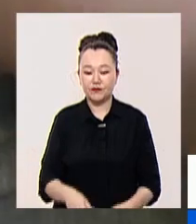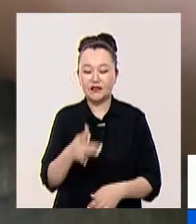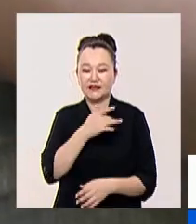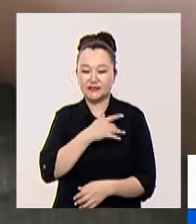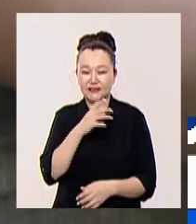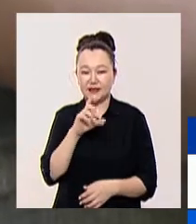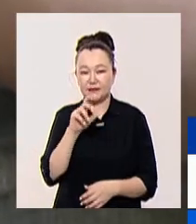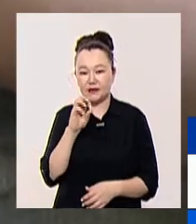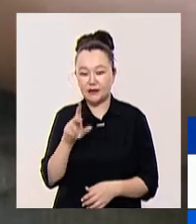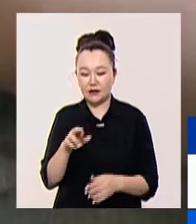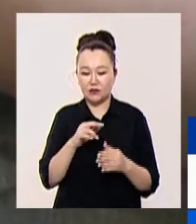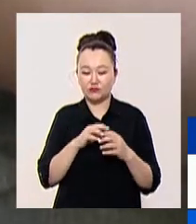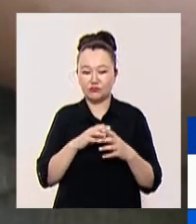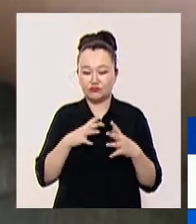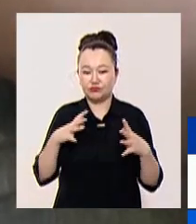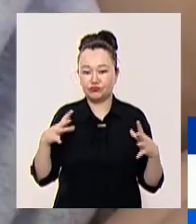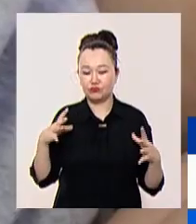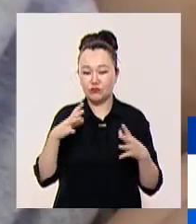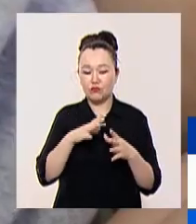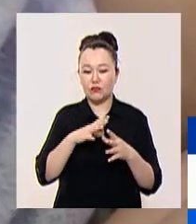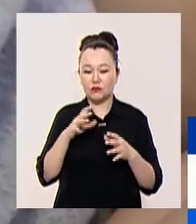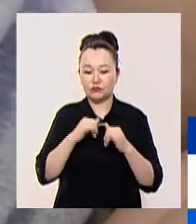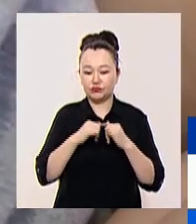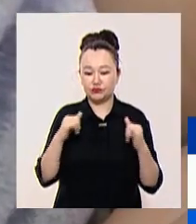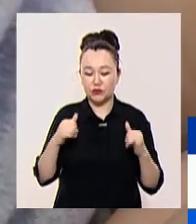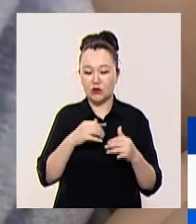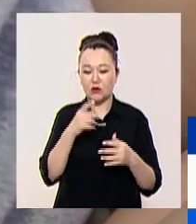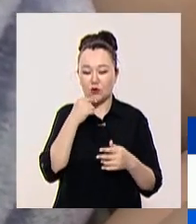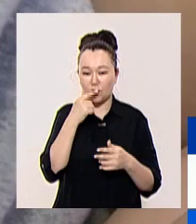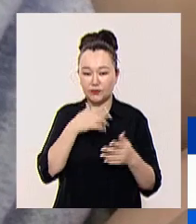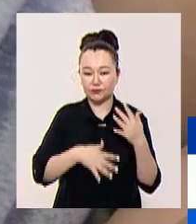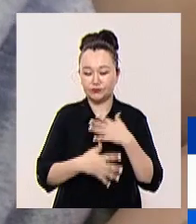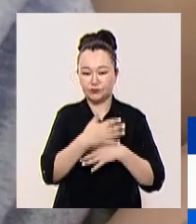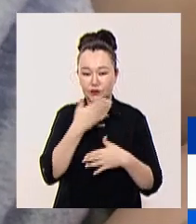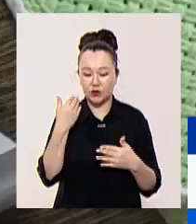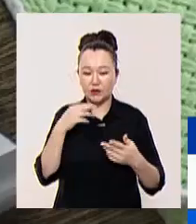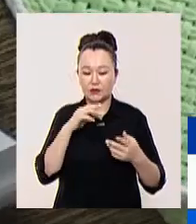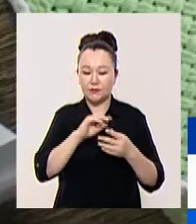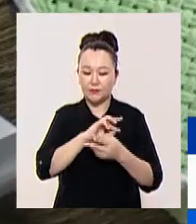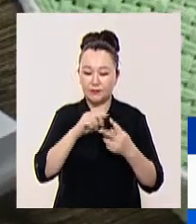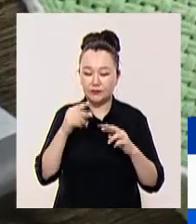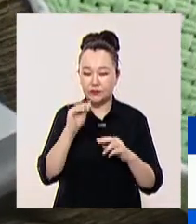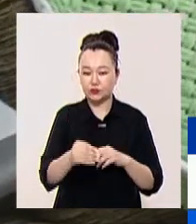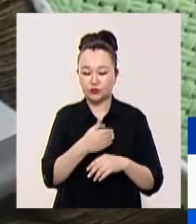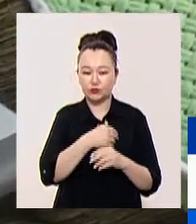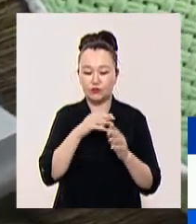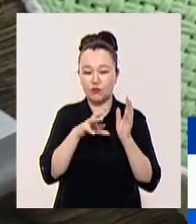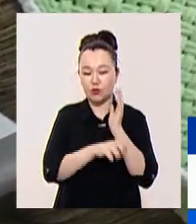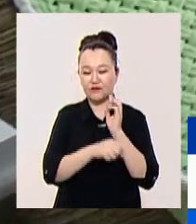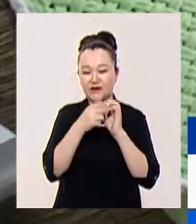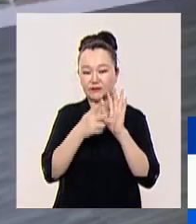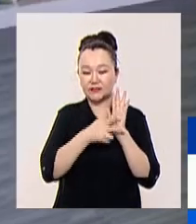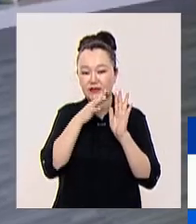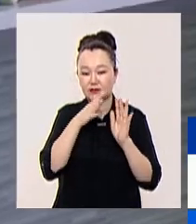Сердце Эмиля Сартаева разрослось на всю грудную клетку и почти перестало качать кровь. Есть выход – пересадка, но она возможна лишь после 18 лет. До